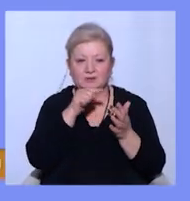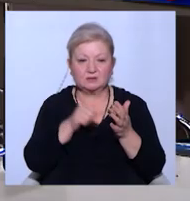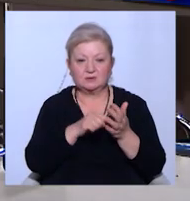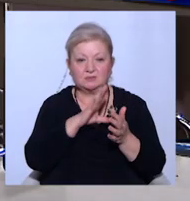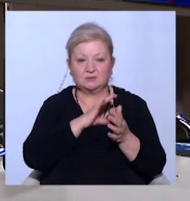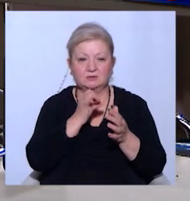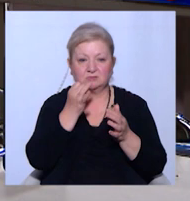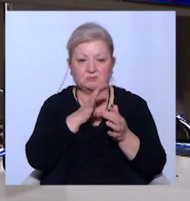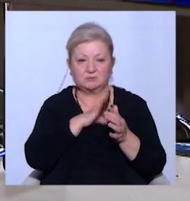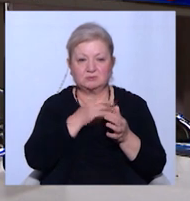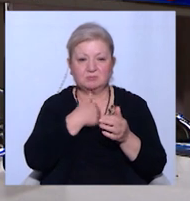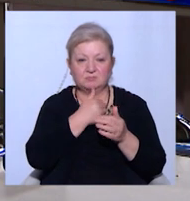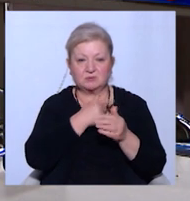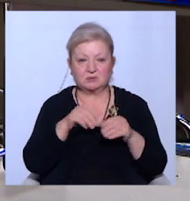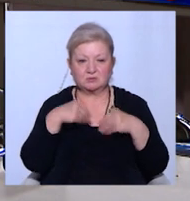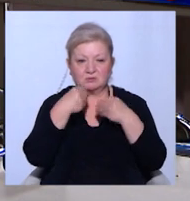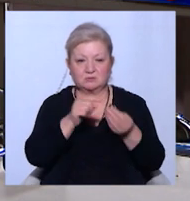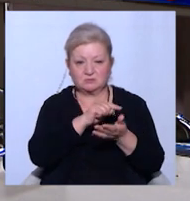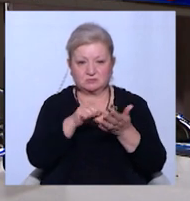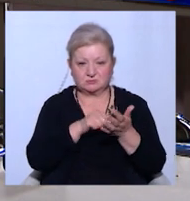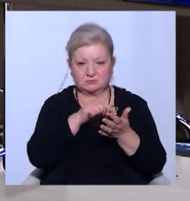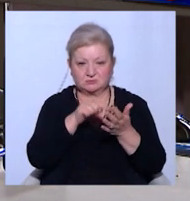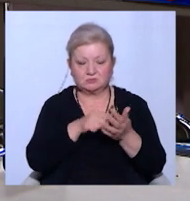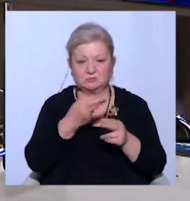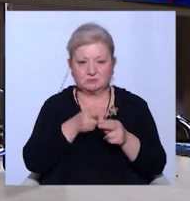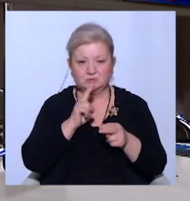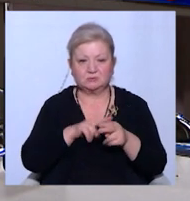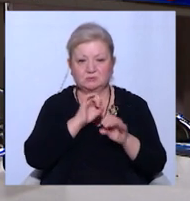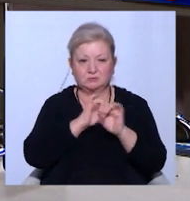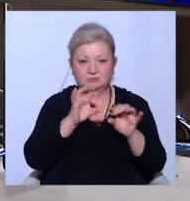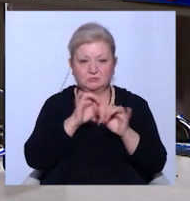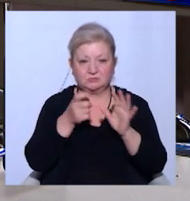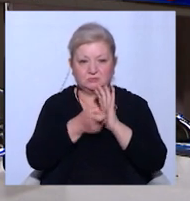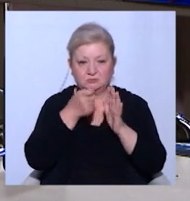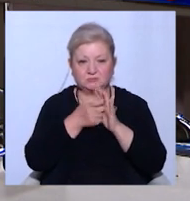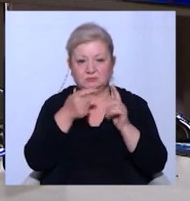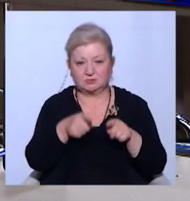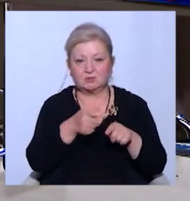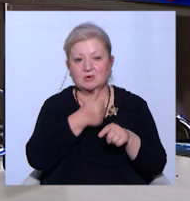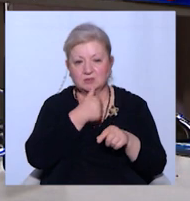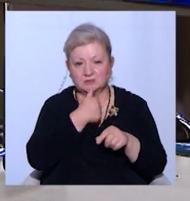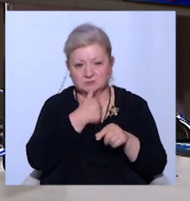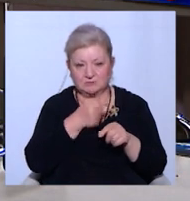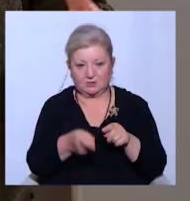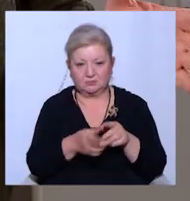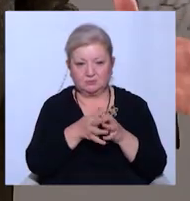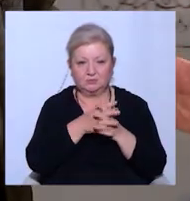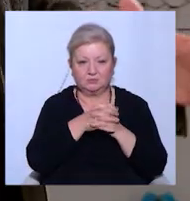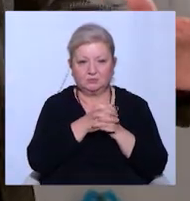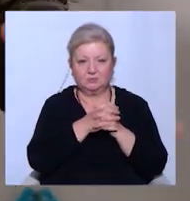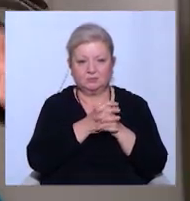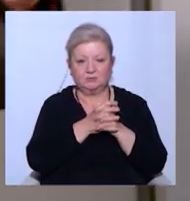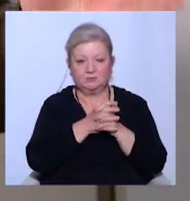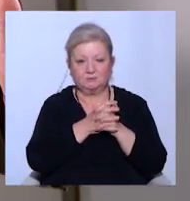რა ჩანს ეკრანზე. გვაქვს ურიკა, რომელზეც დამაგრებულია სათამაშო ზარბაზანი და წითელი ბურთულა. ცხადია,